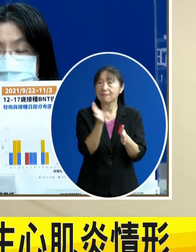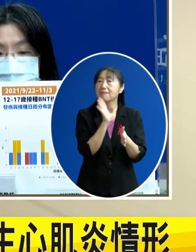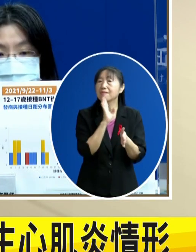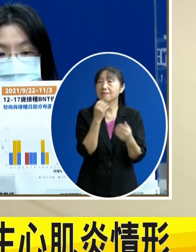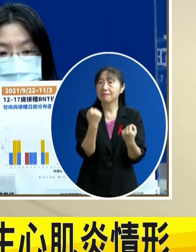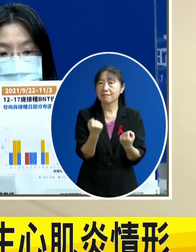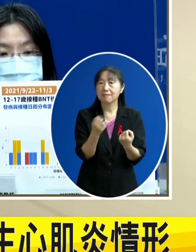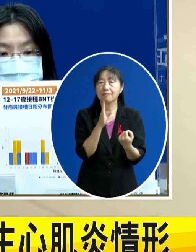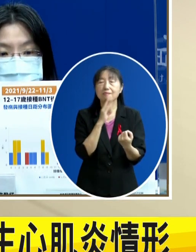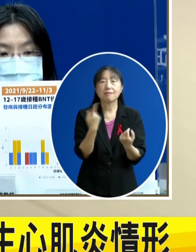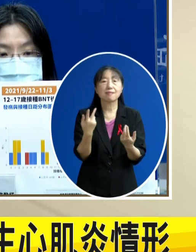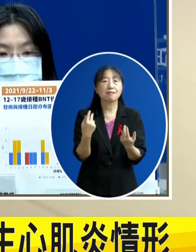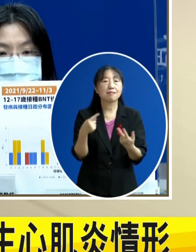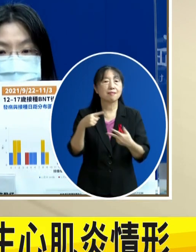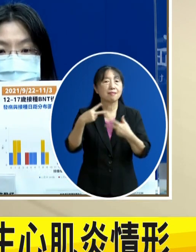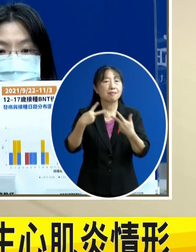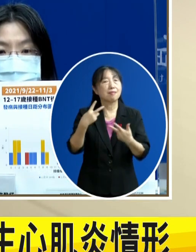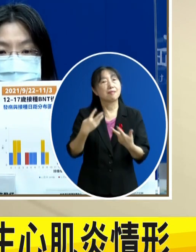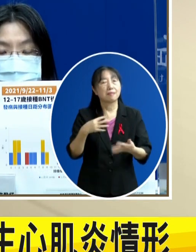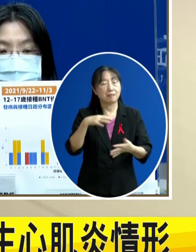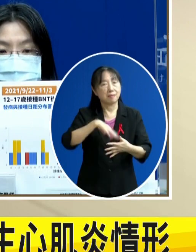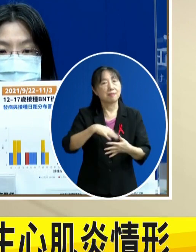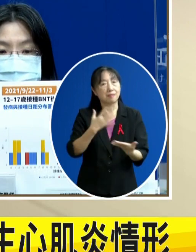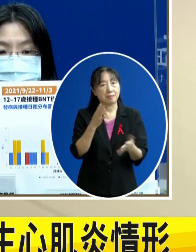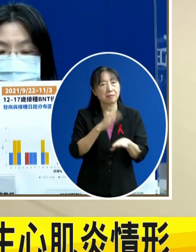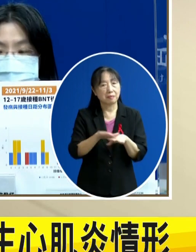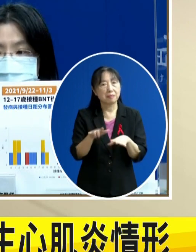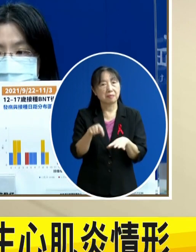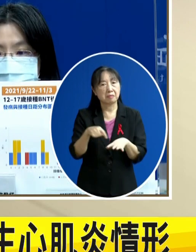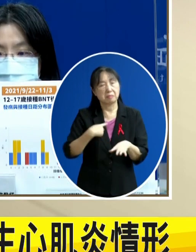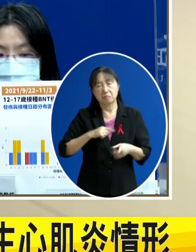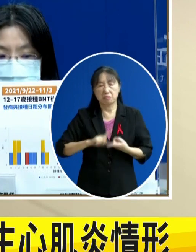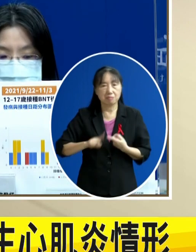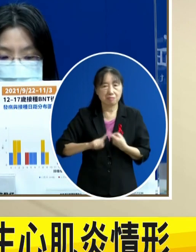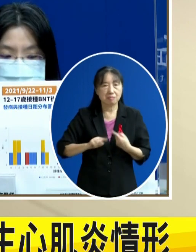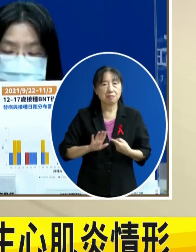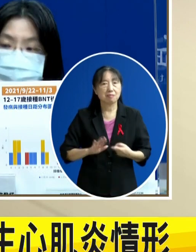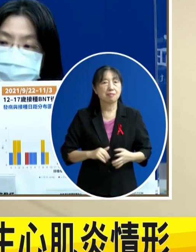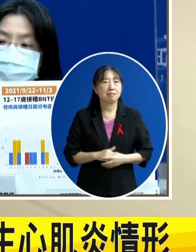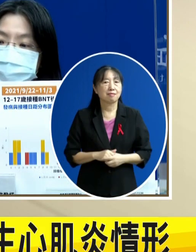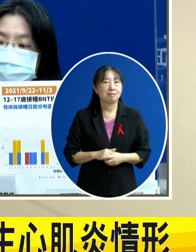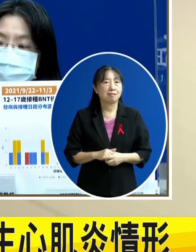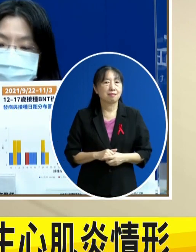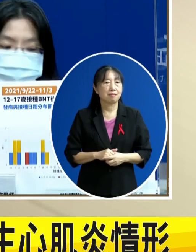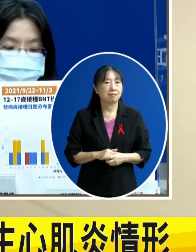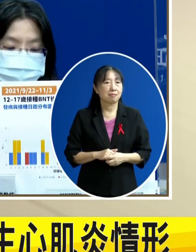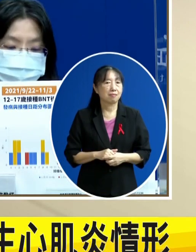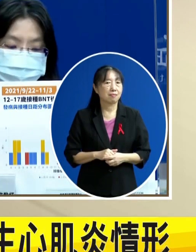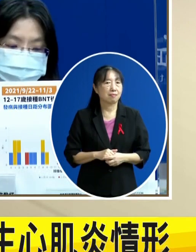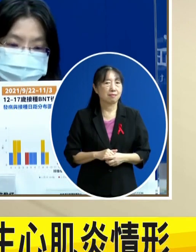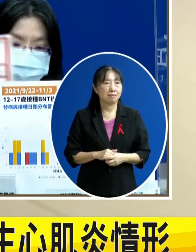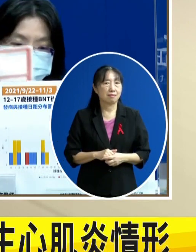在2个礼拜内之间呢，就会有不舒服的症状产生。